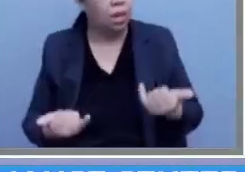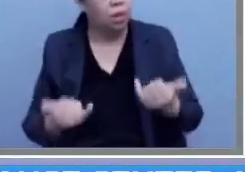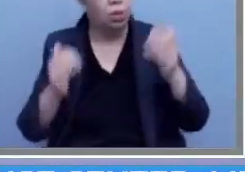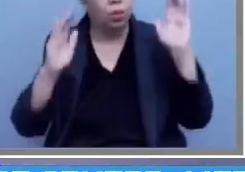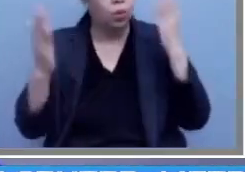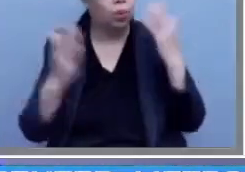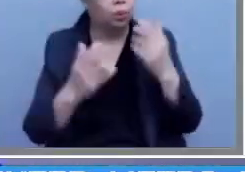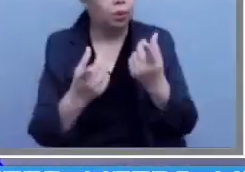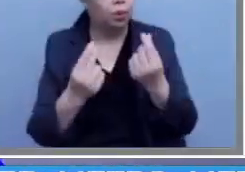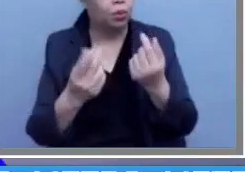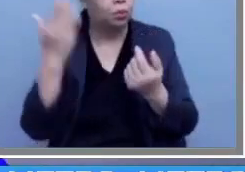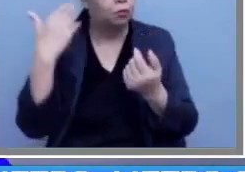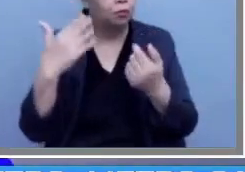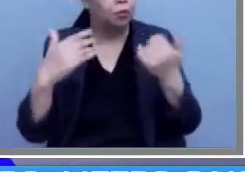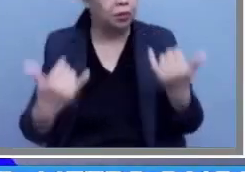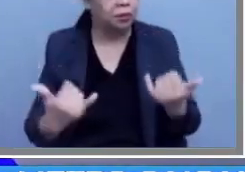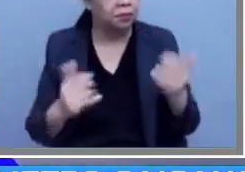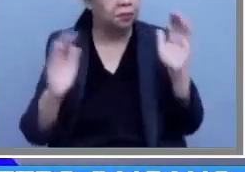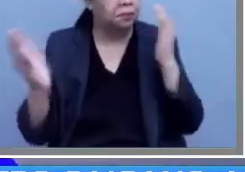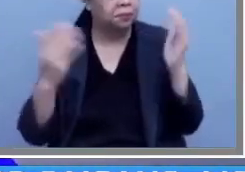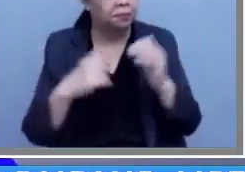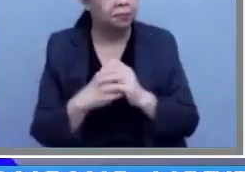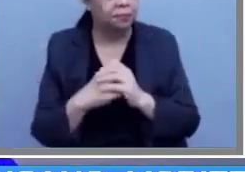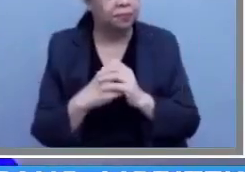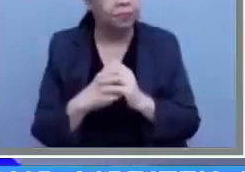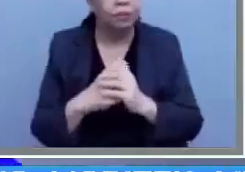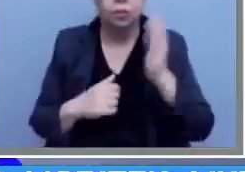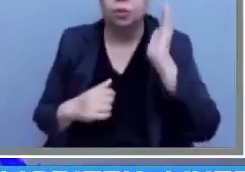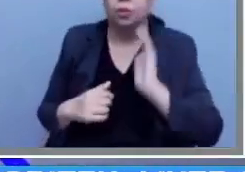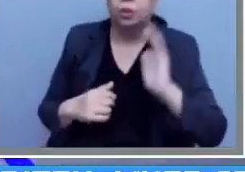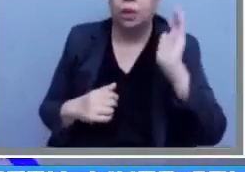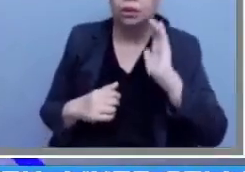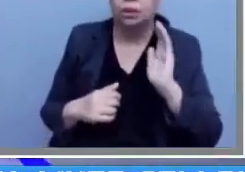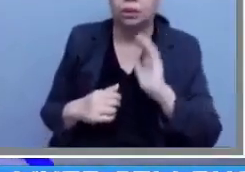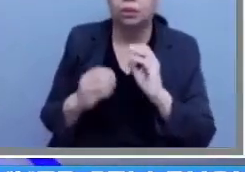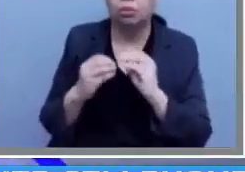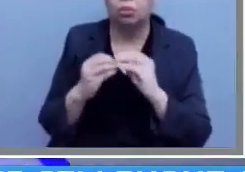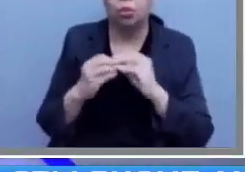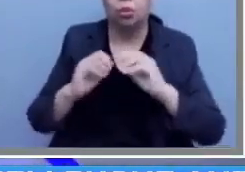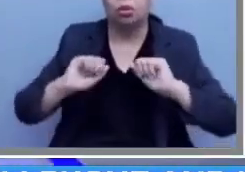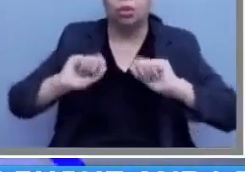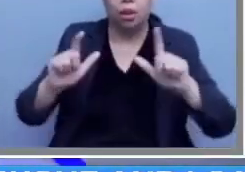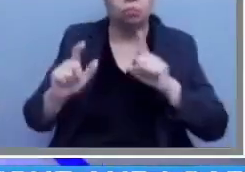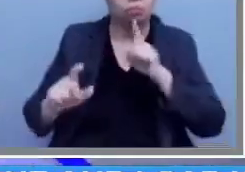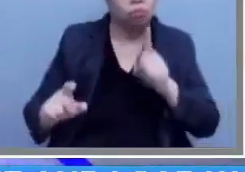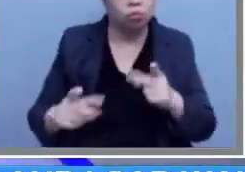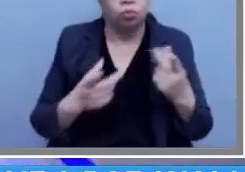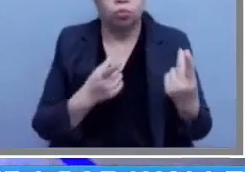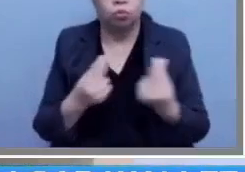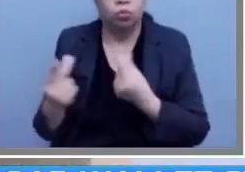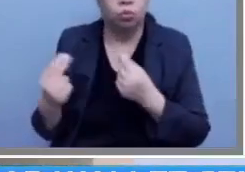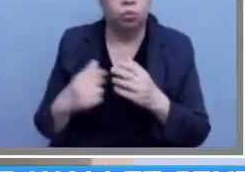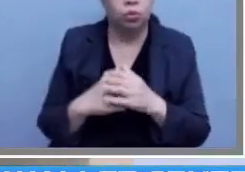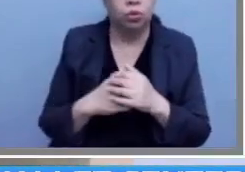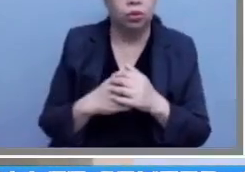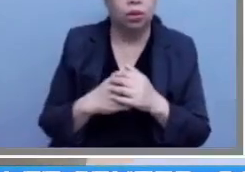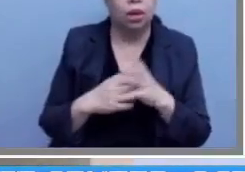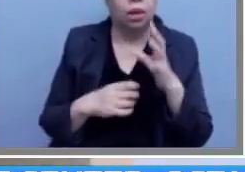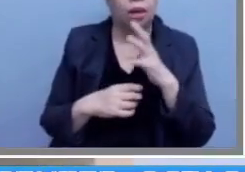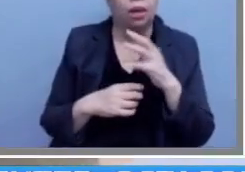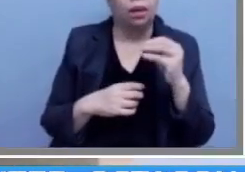noon ah noon lang talagang mas live ang ginagawa namin at saka